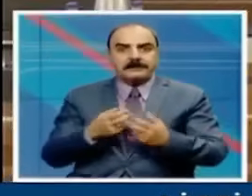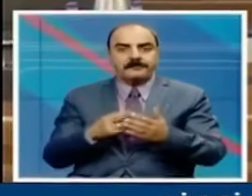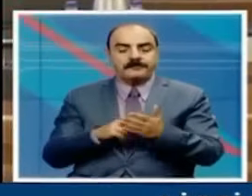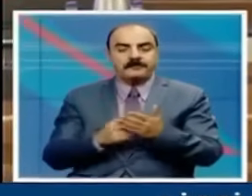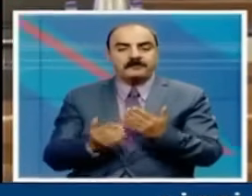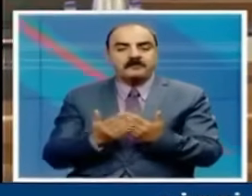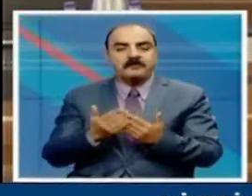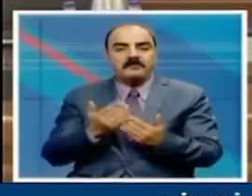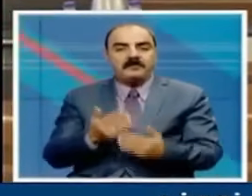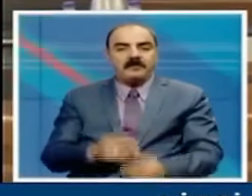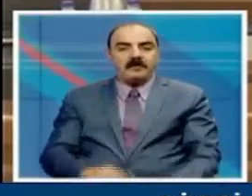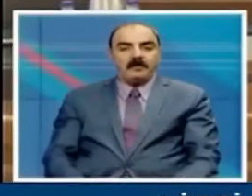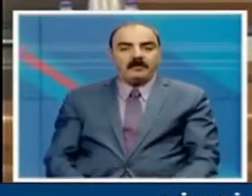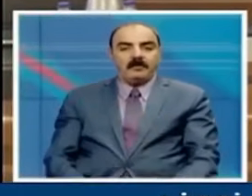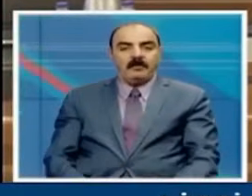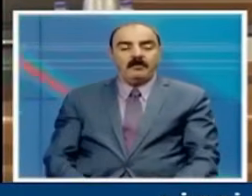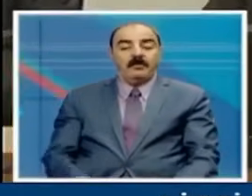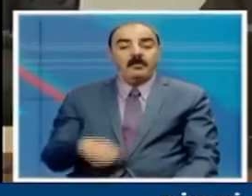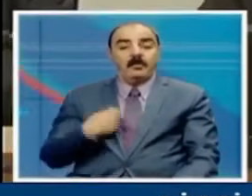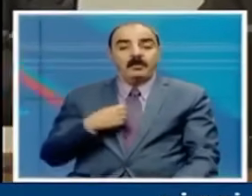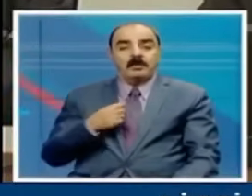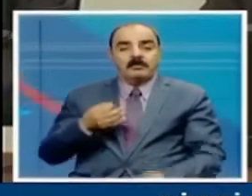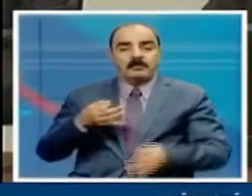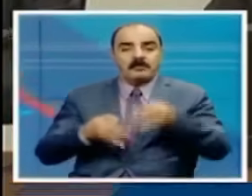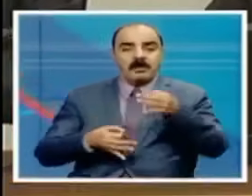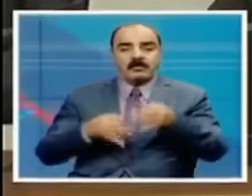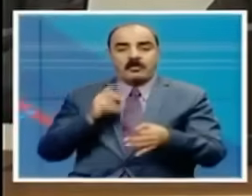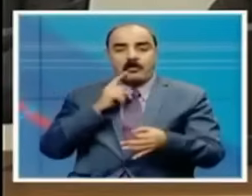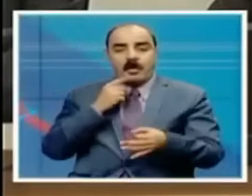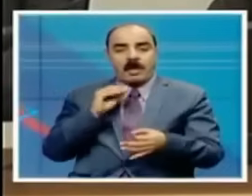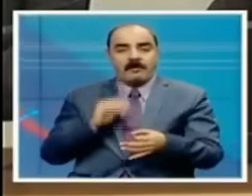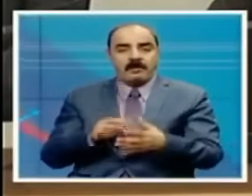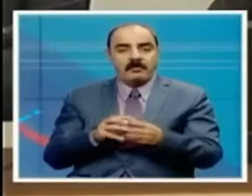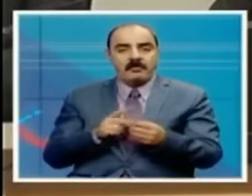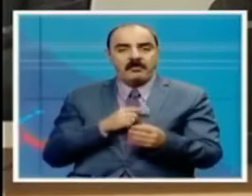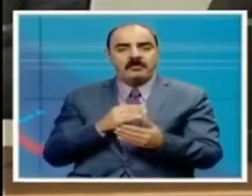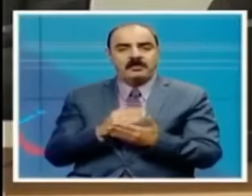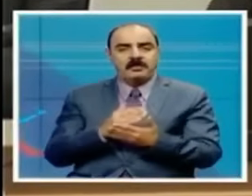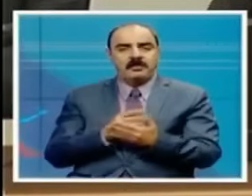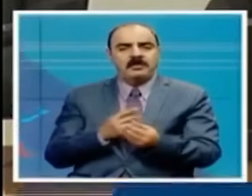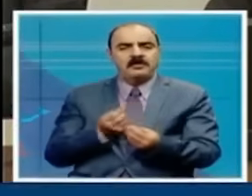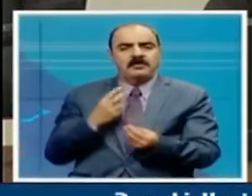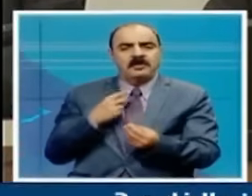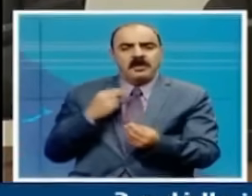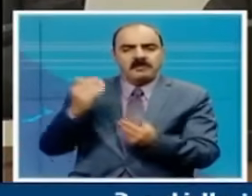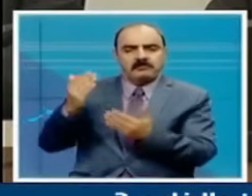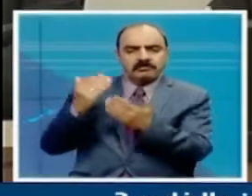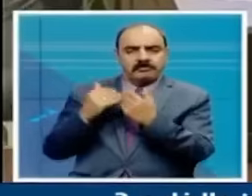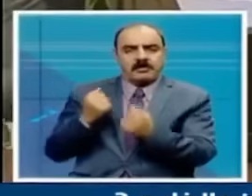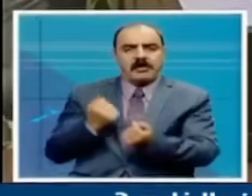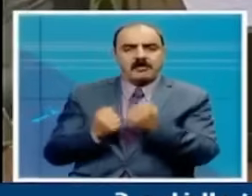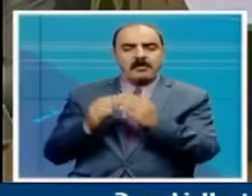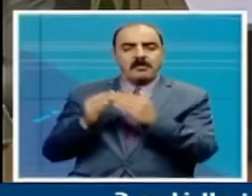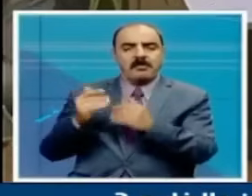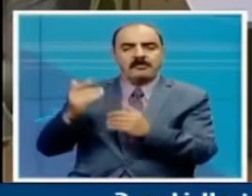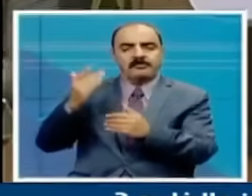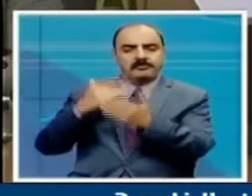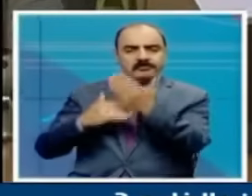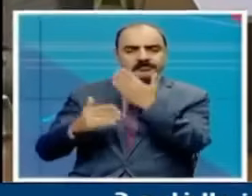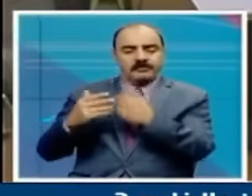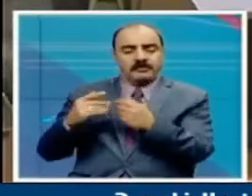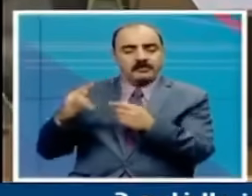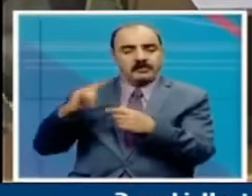في مواجهة التحديات. وفي ملف آخر، أكد وزير المالية دكتور محمد معيط تمديد العمل